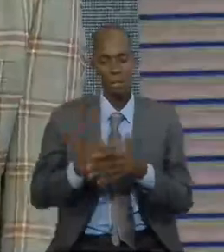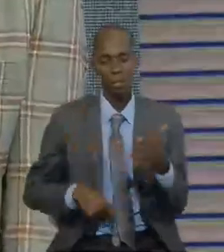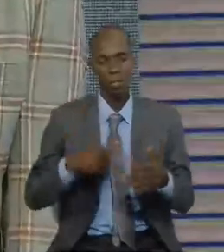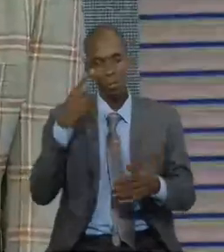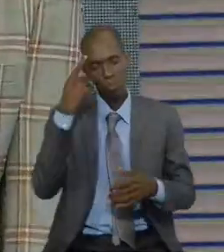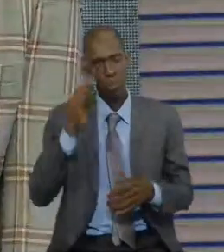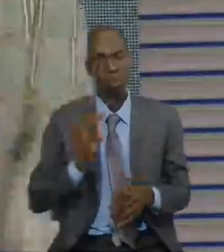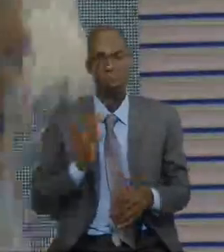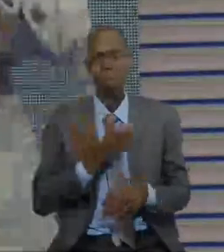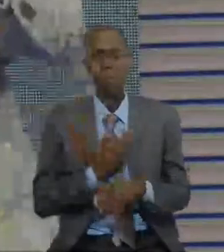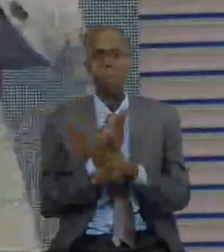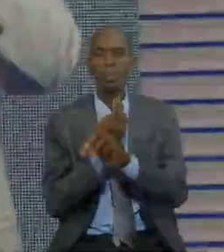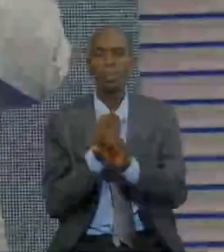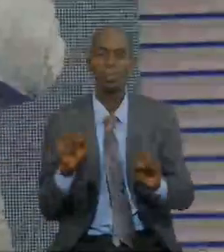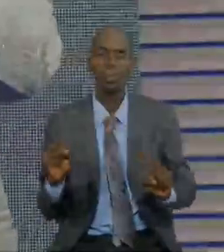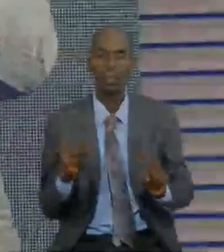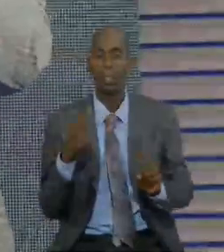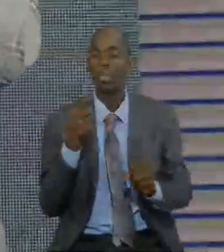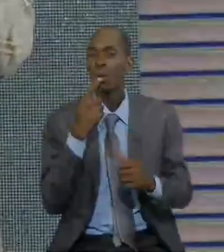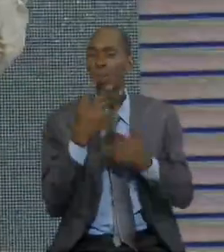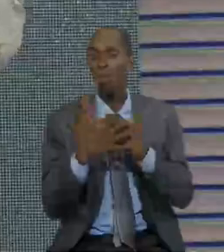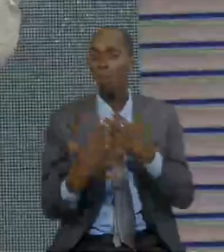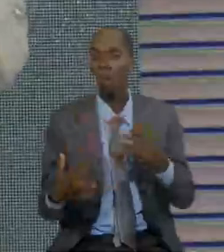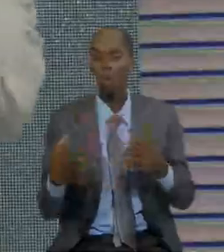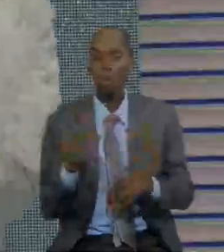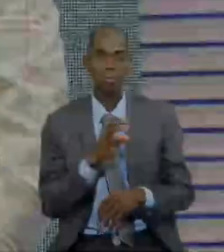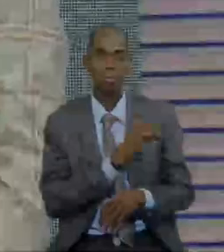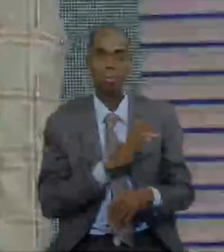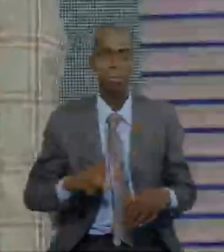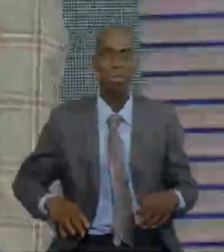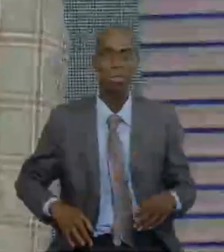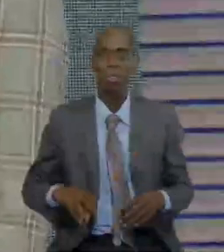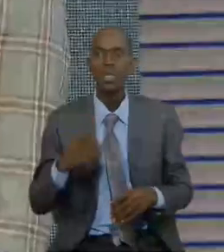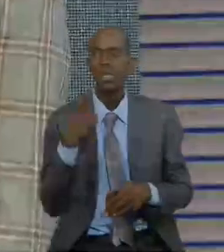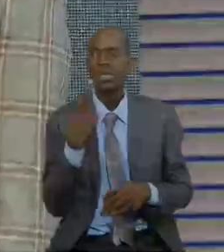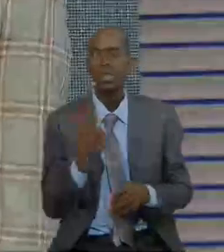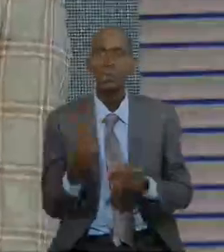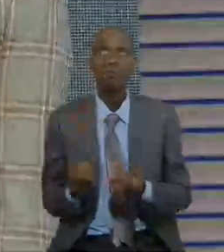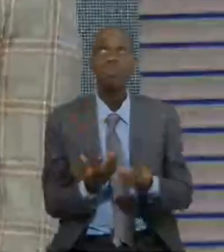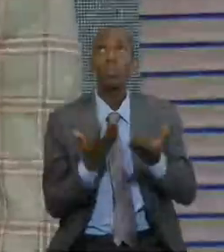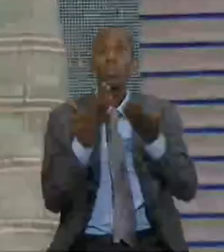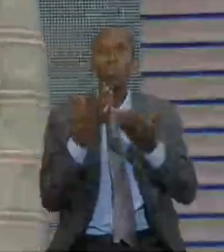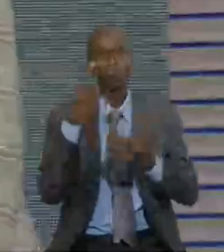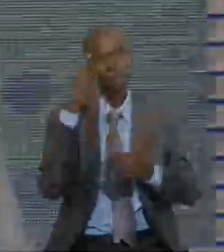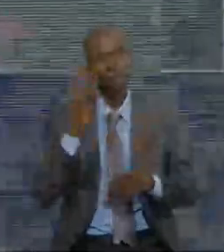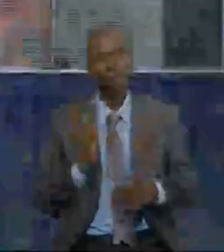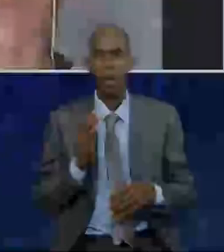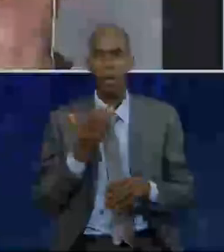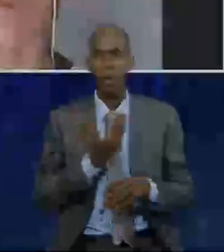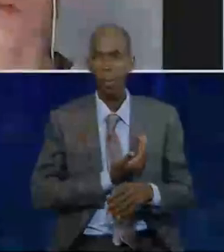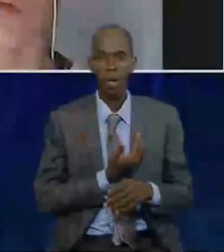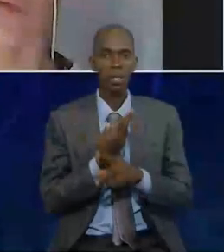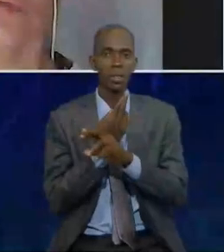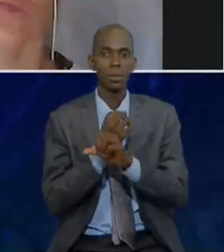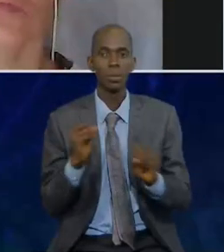Christ le prix de notre rédemption le sang de Christ